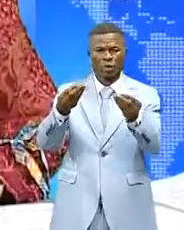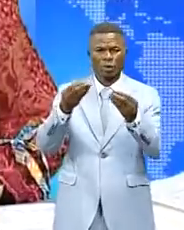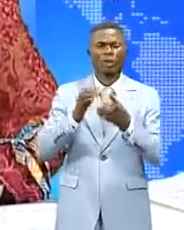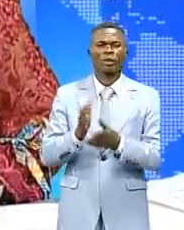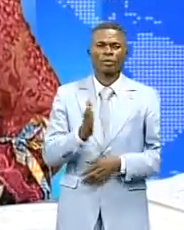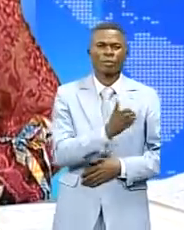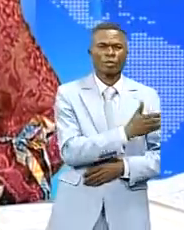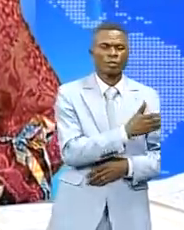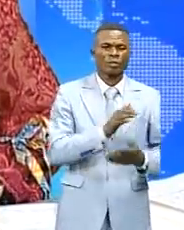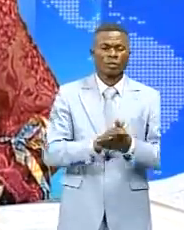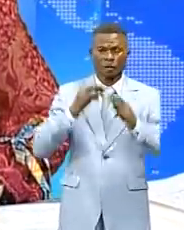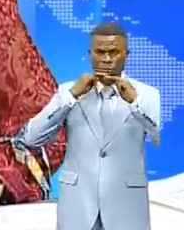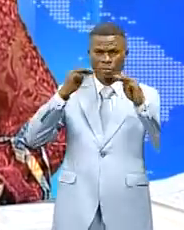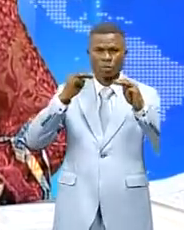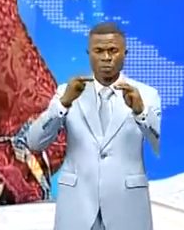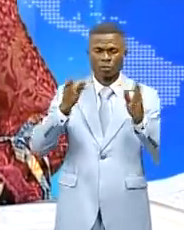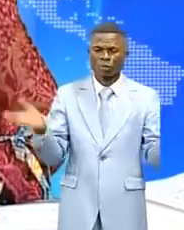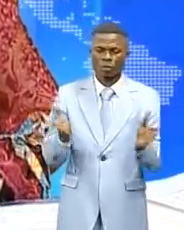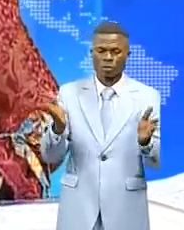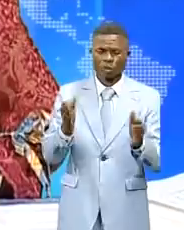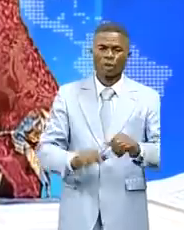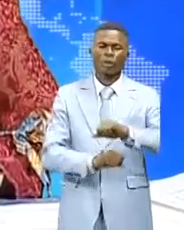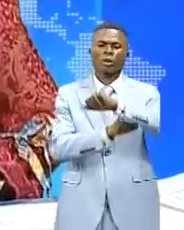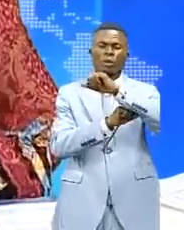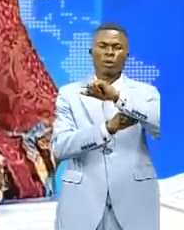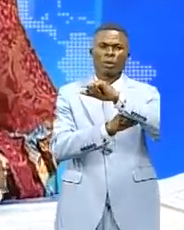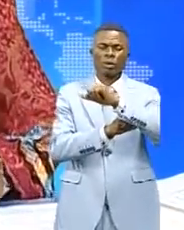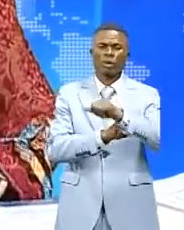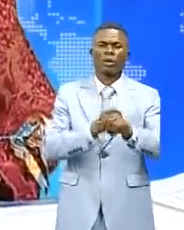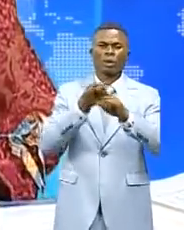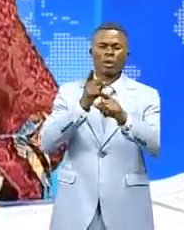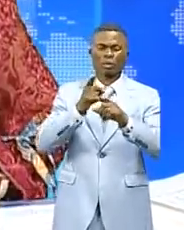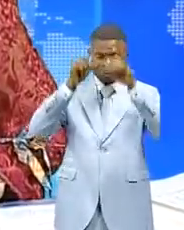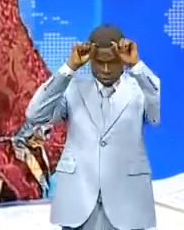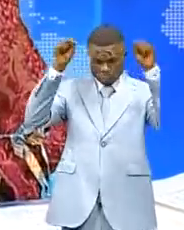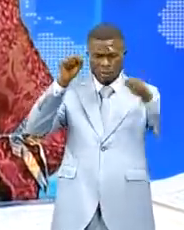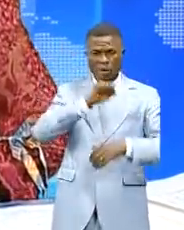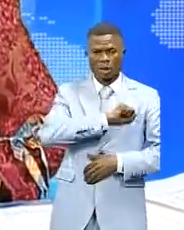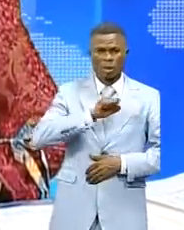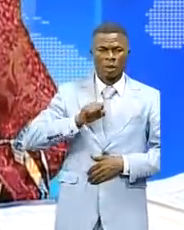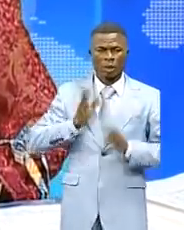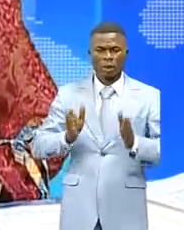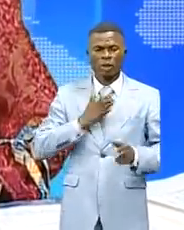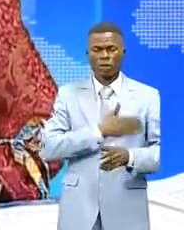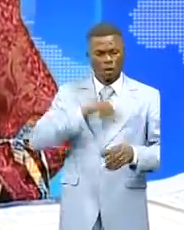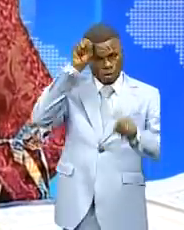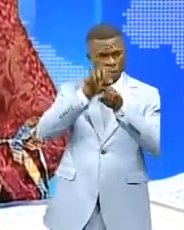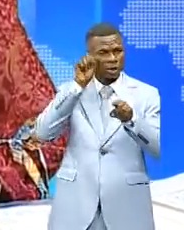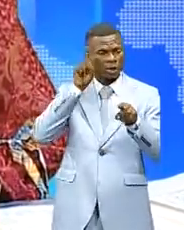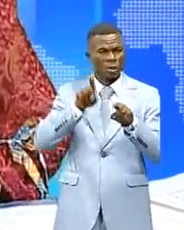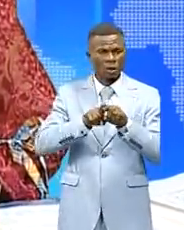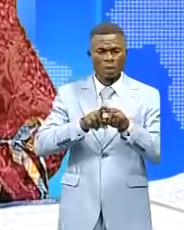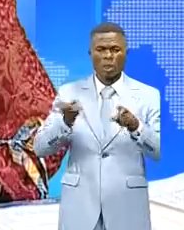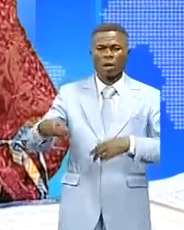et ce message de réconfort et de soutien de l'honorable président du sénat à mes frères et soeurs de la